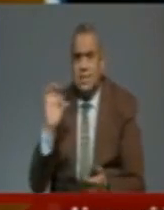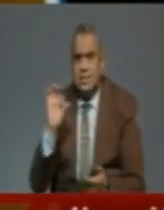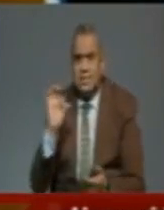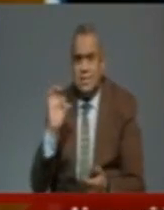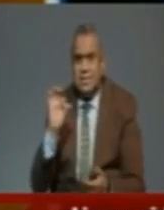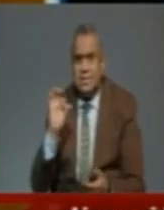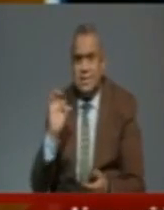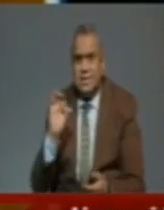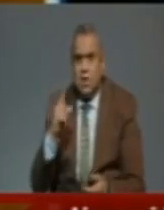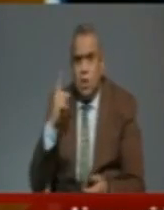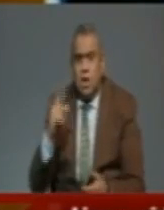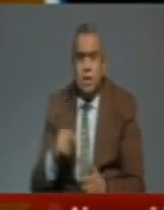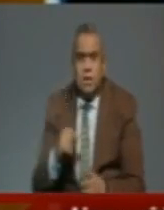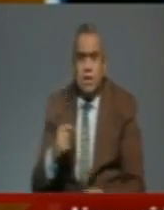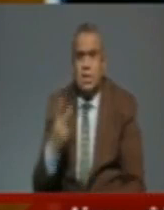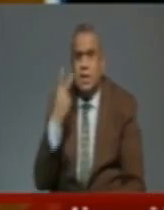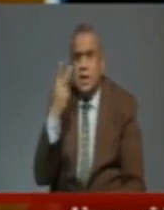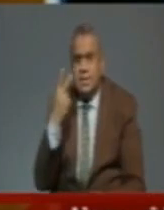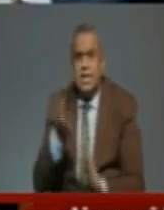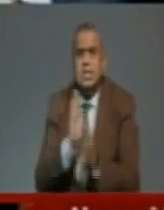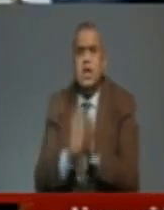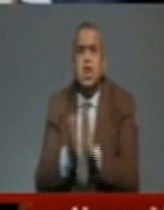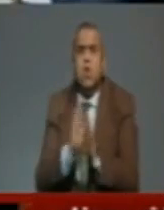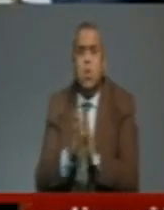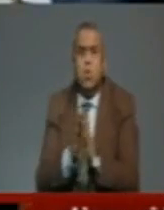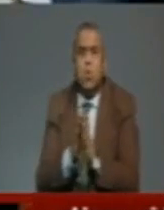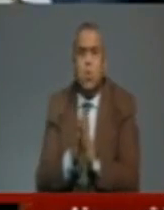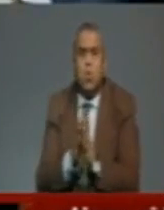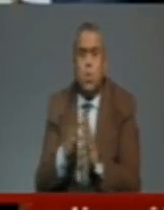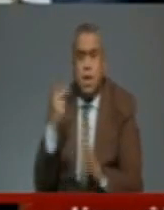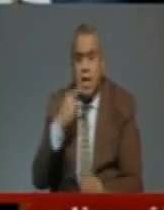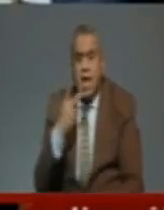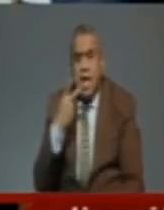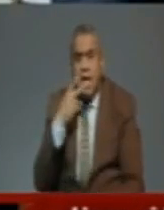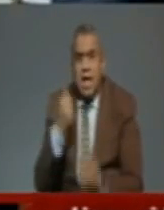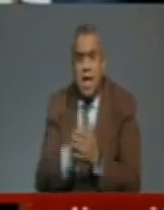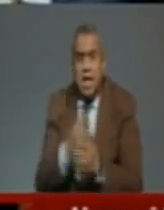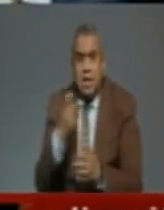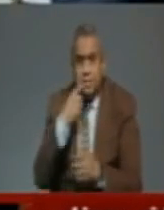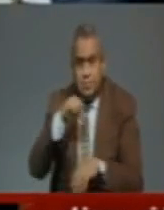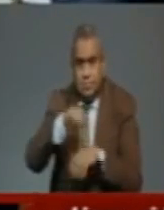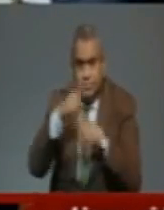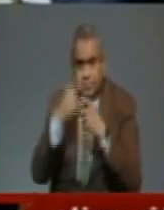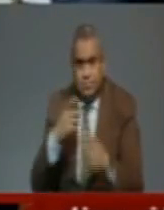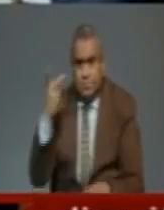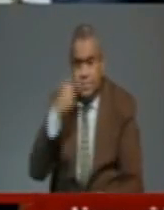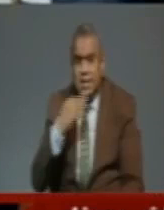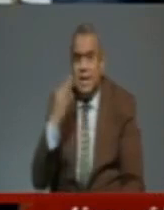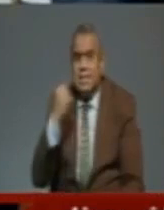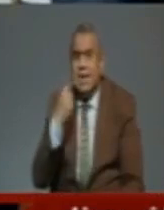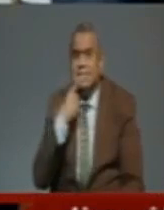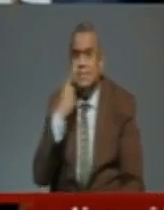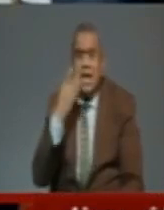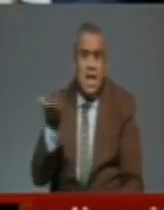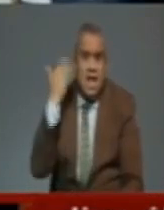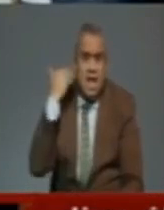بقى. 2 تريليون 2000 مليار جنيه. حد يقول لي على مدى ال 30 سنه اللي فاتوا وزاره